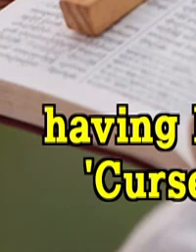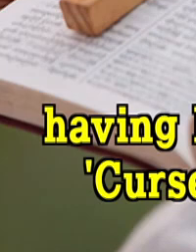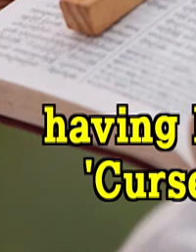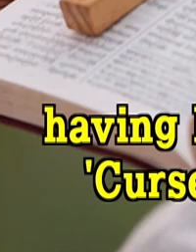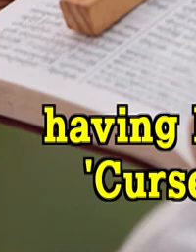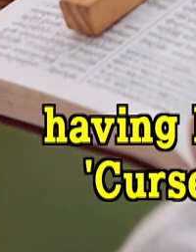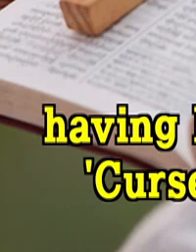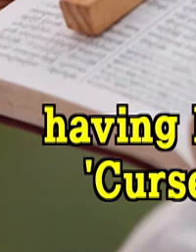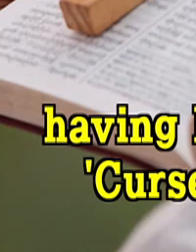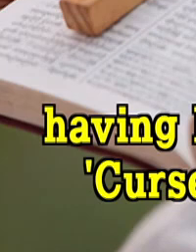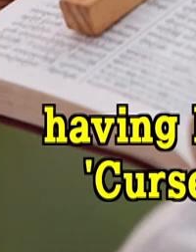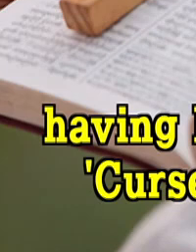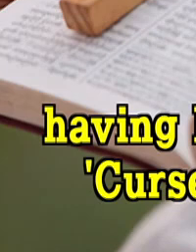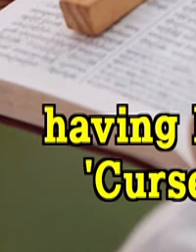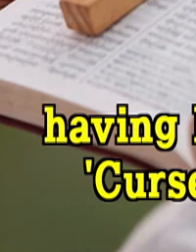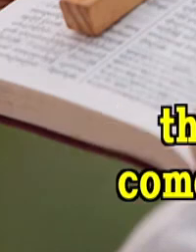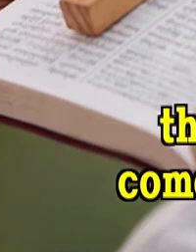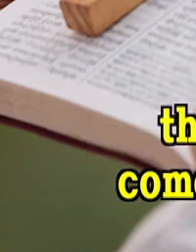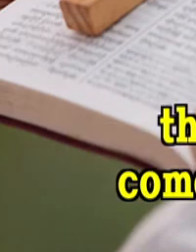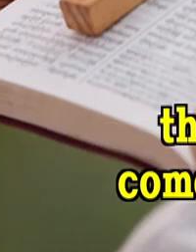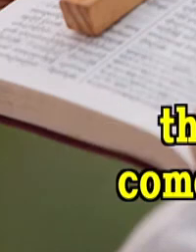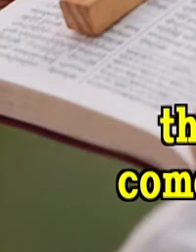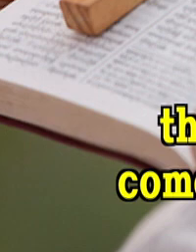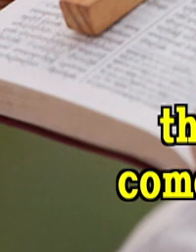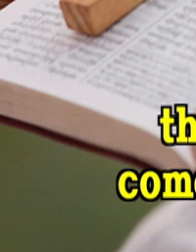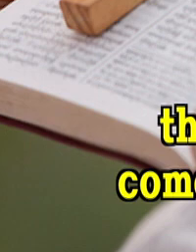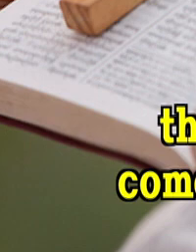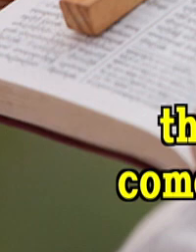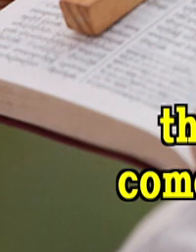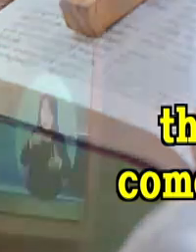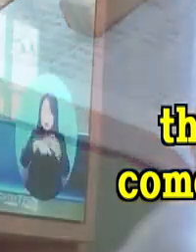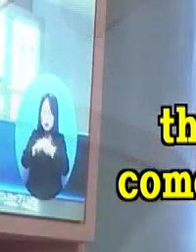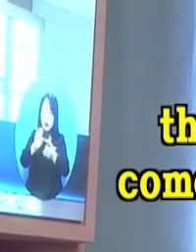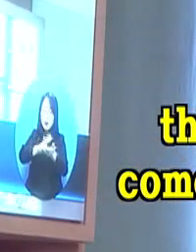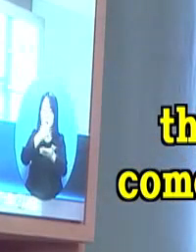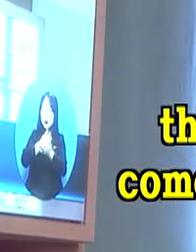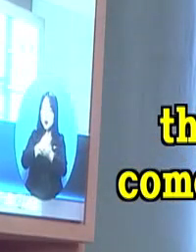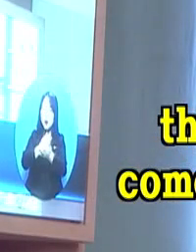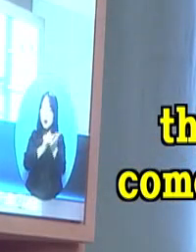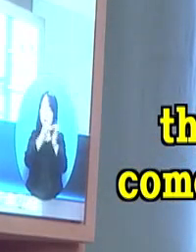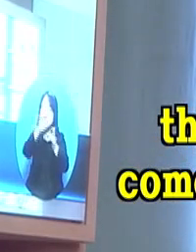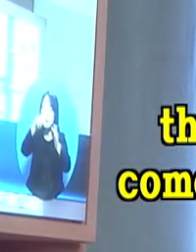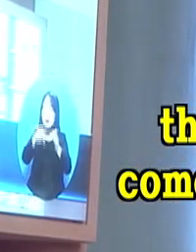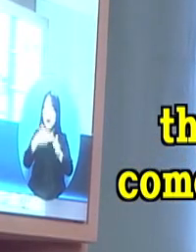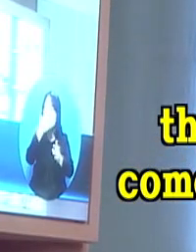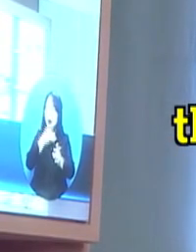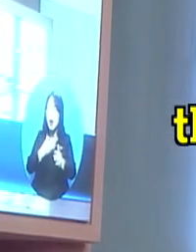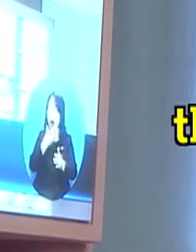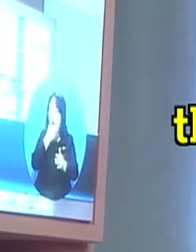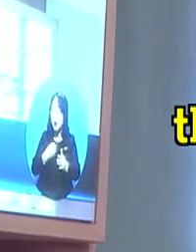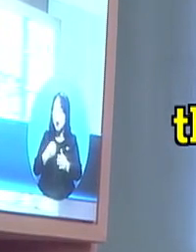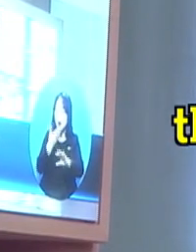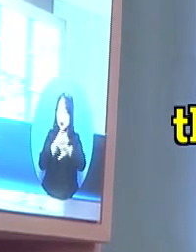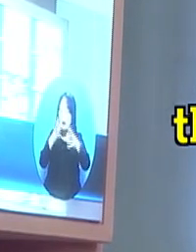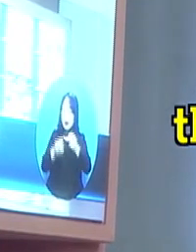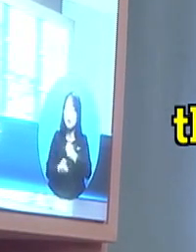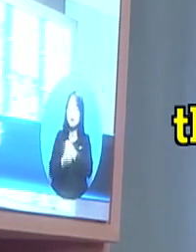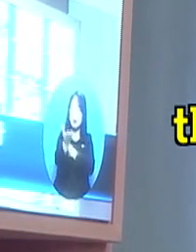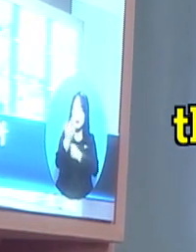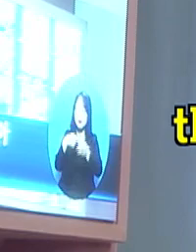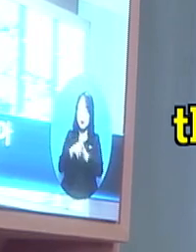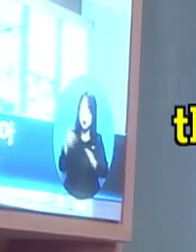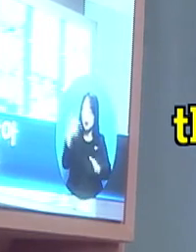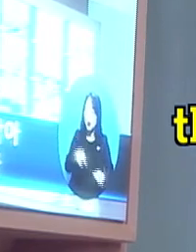있는 자라 하였습니다. 이는 그리스도 예수 안에서 아브라함의 복이 이방인에게 미치게 하고 또 우리를 하여금 믿음으로